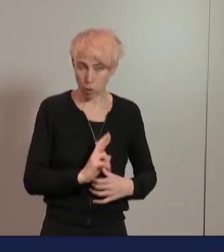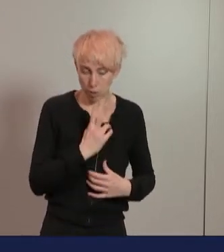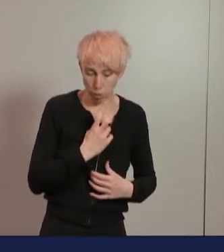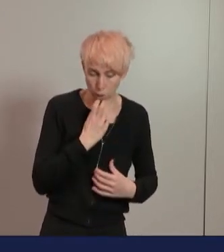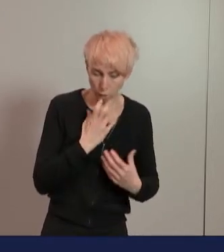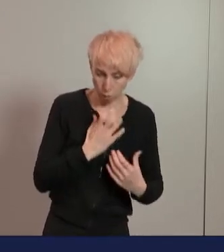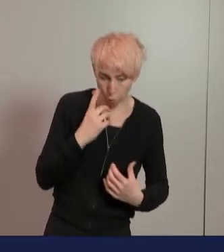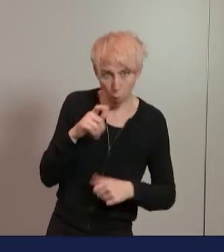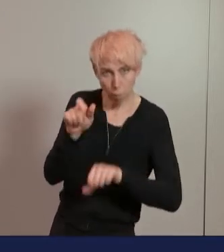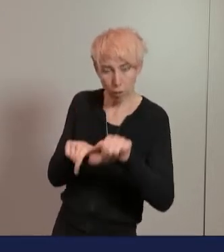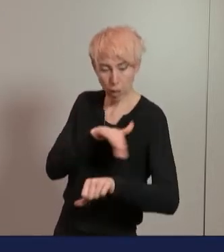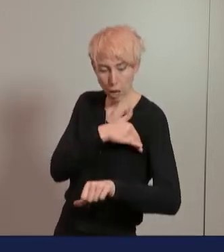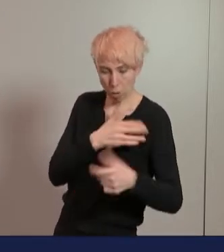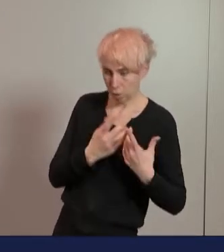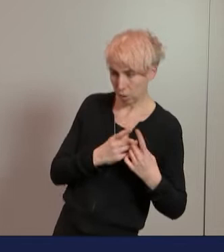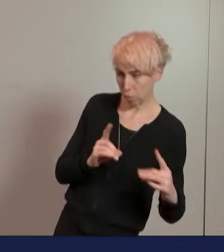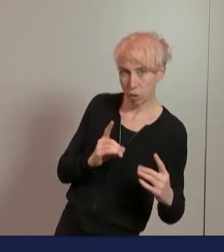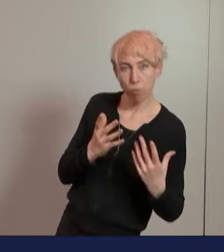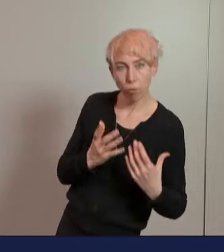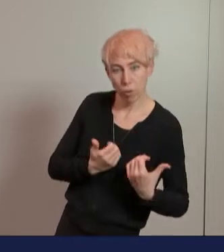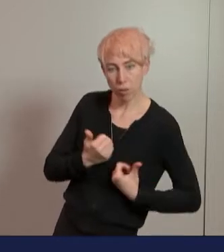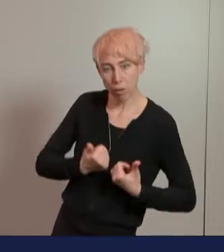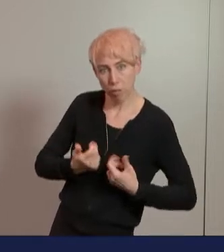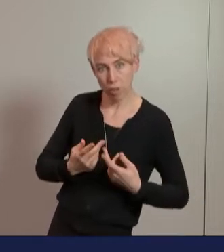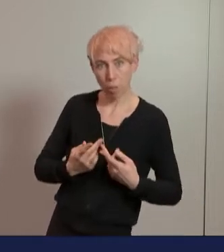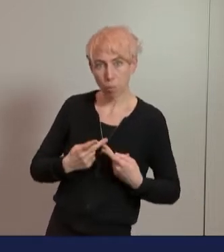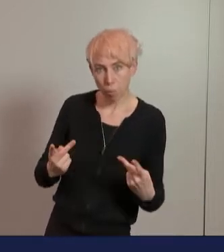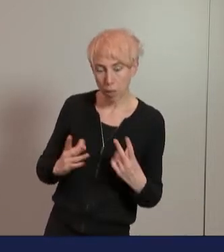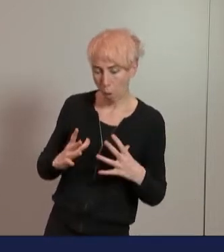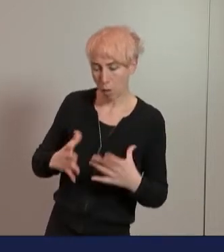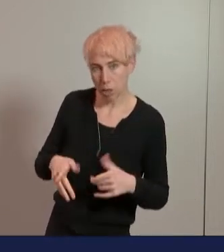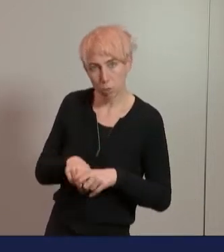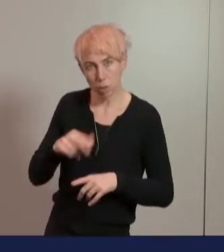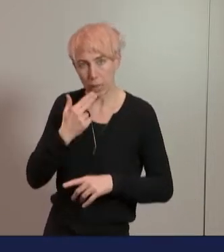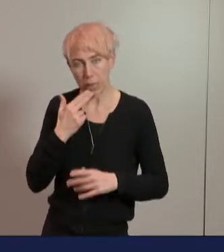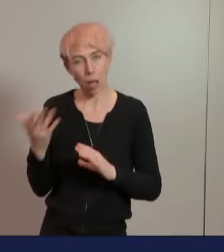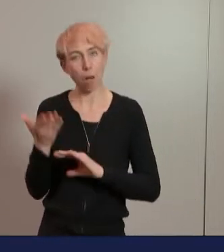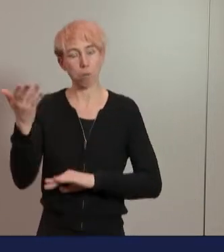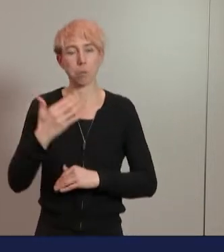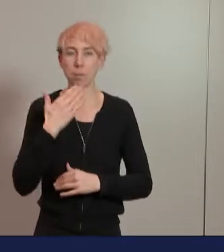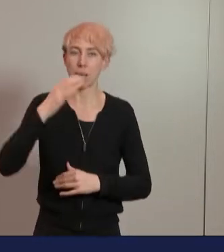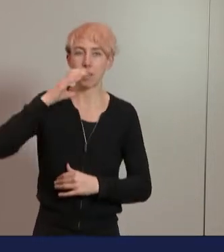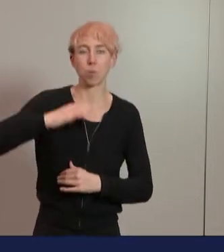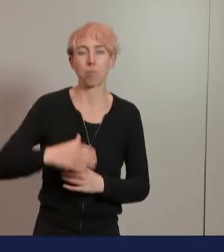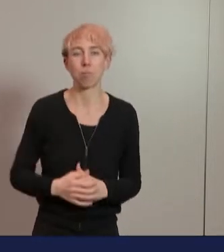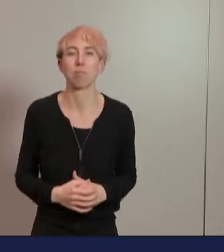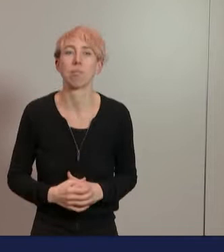aux habitants de disposer d'un service public engagé et de qualité. Merci.